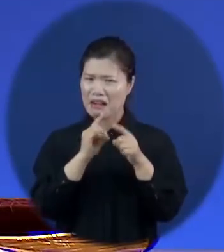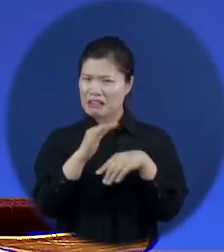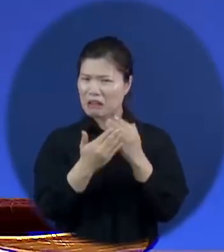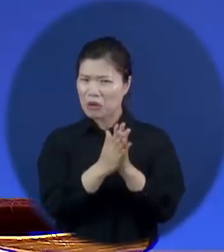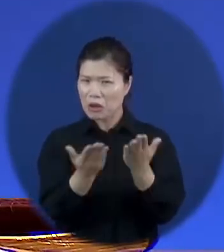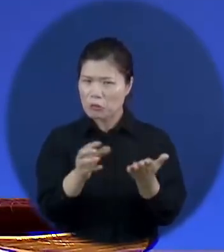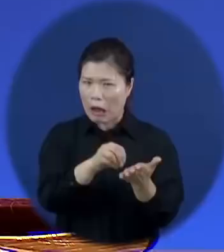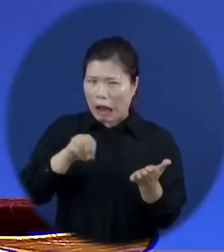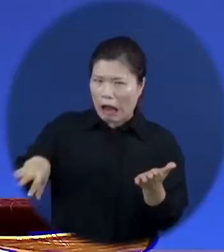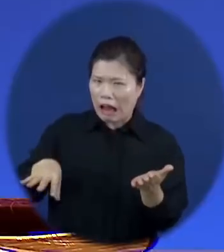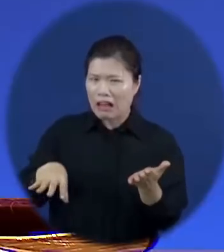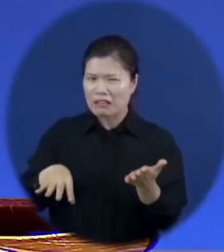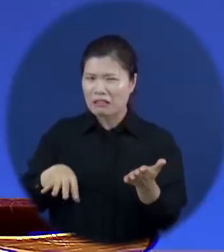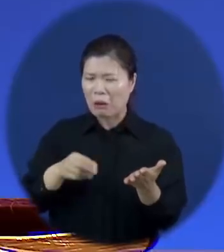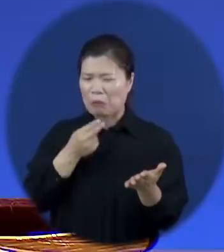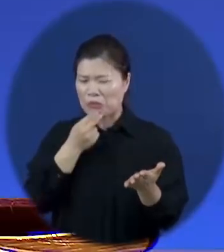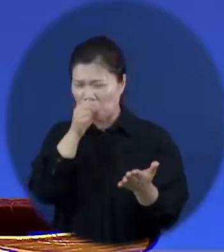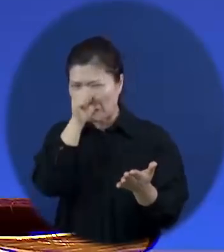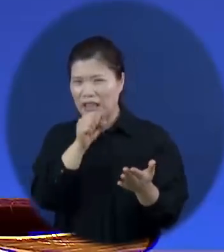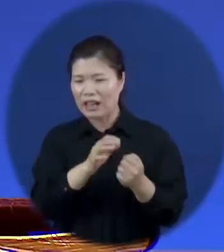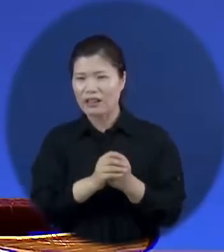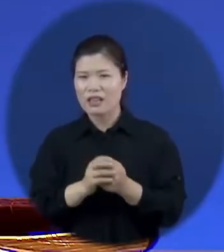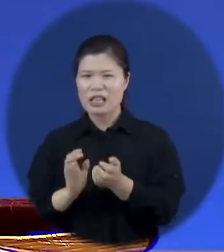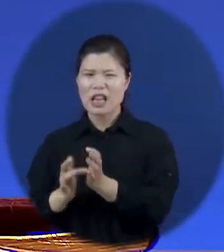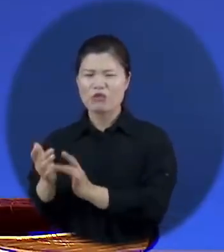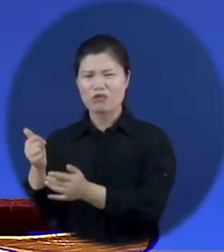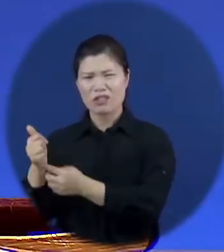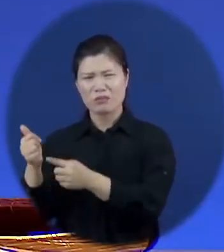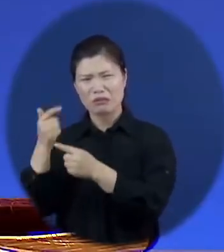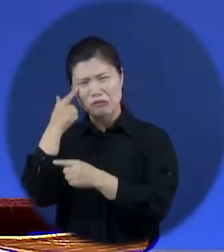좋겠다. 예수님은 어떻게 눈치도